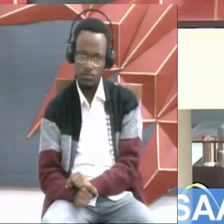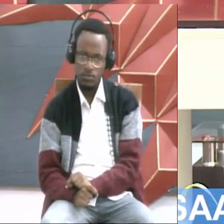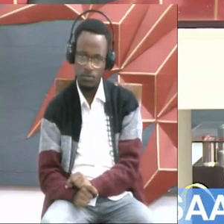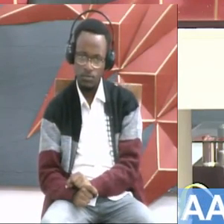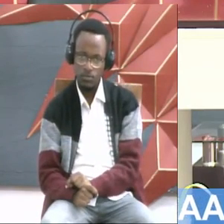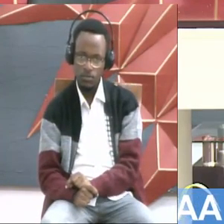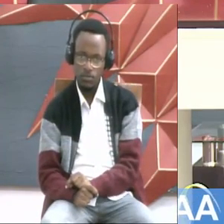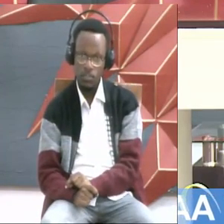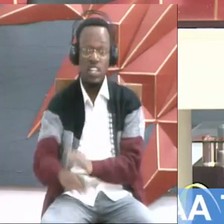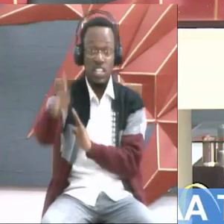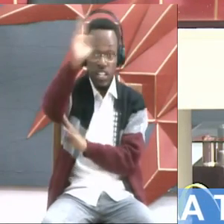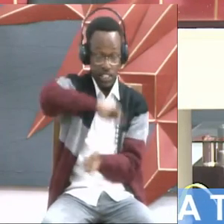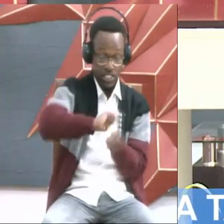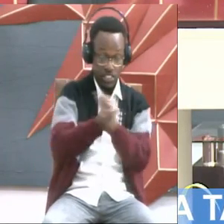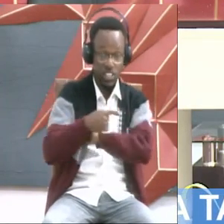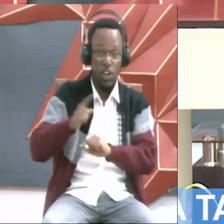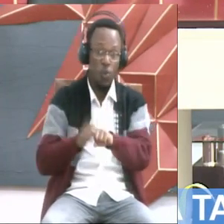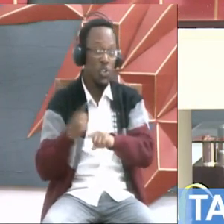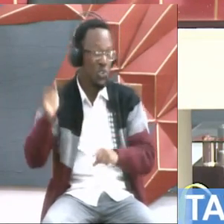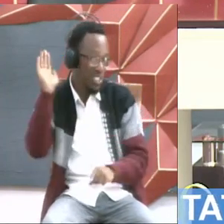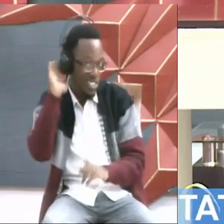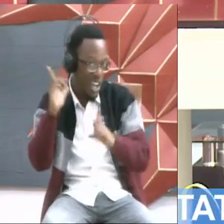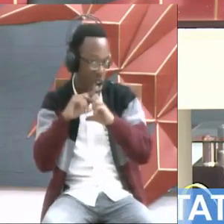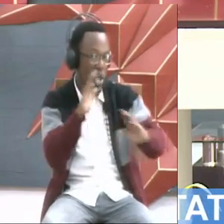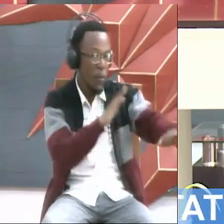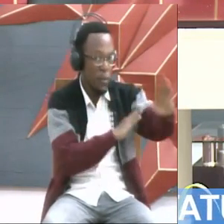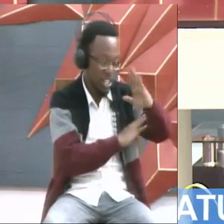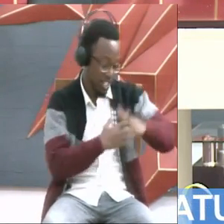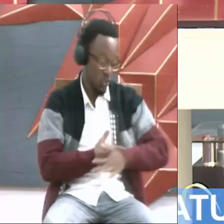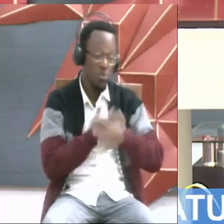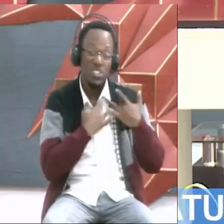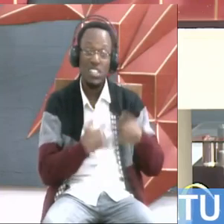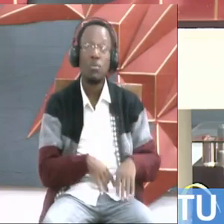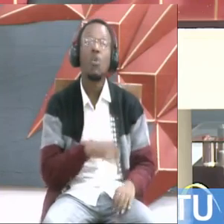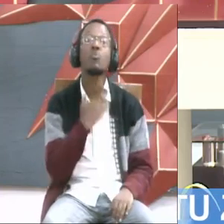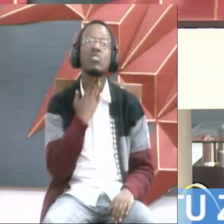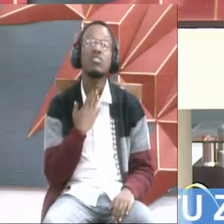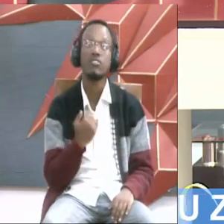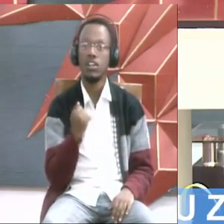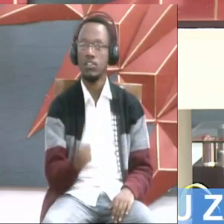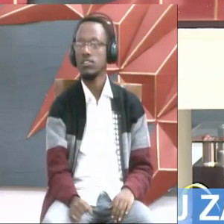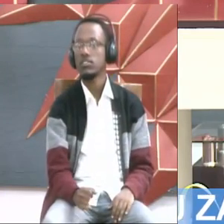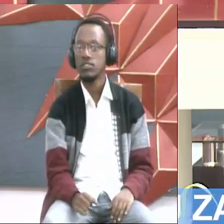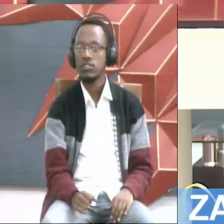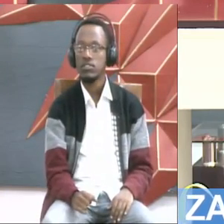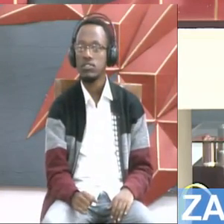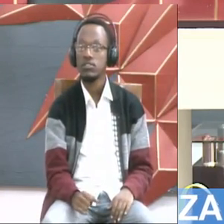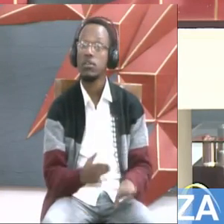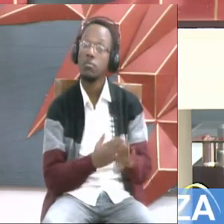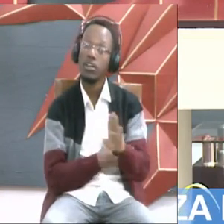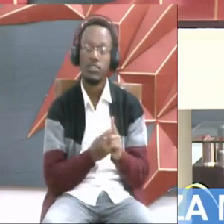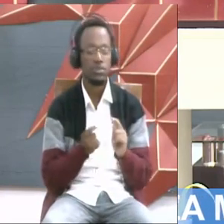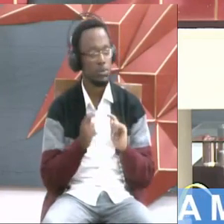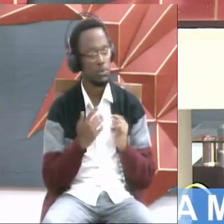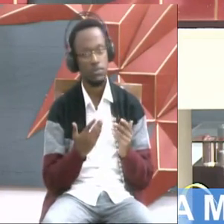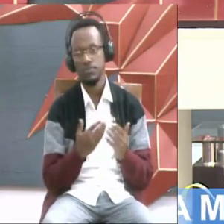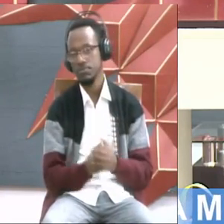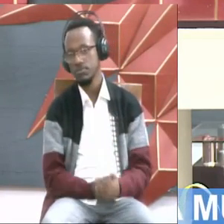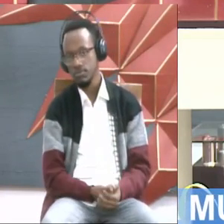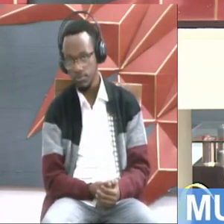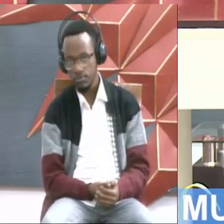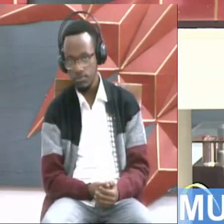twaje kubyumvirizanya umutima ubishaka. Imana ibiduhe twese mu izina rya Yesu